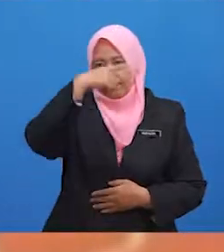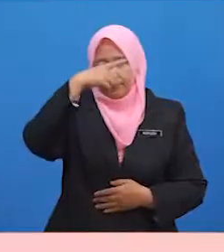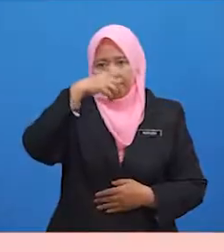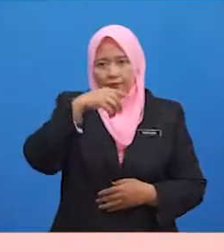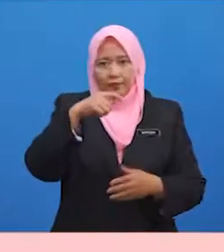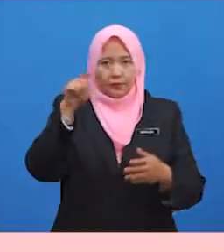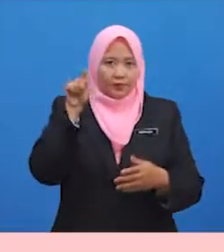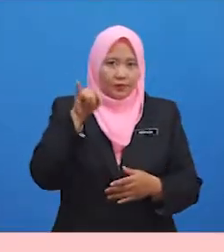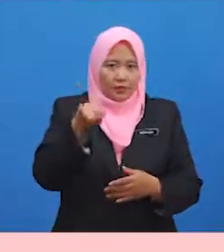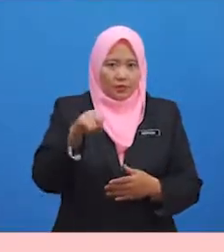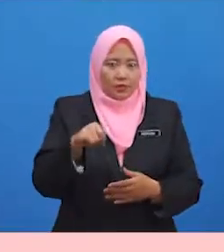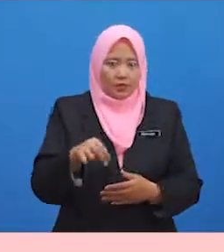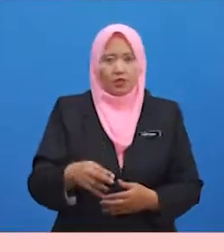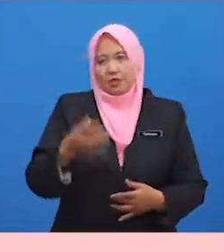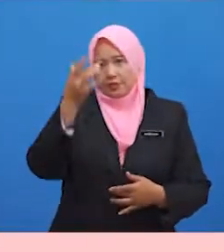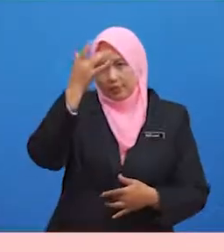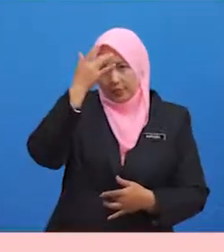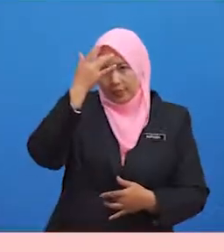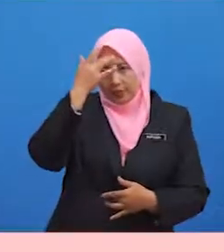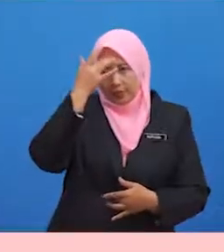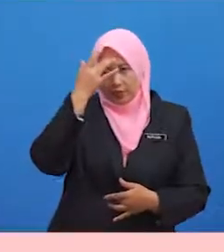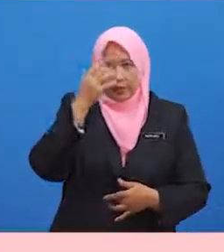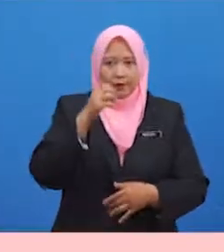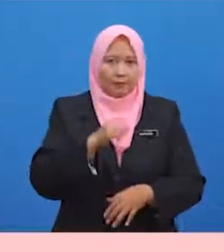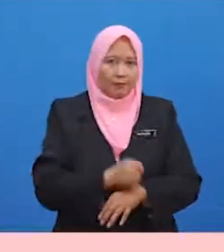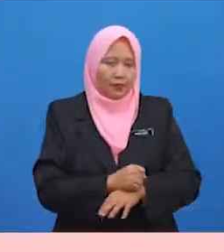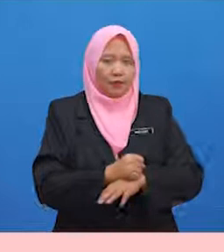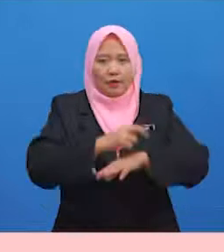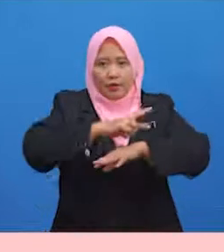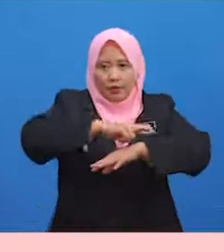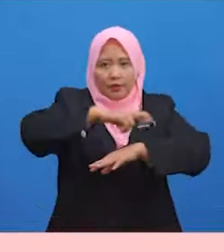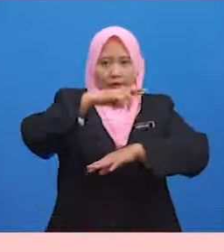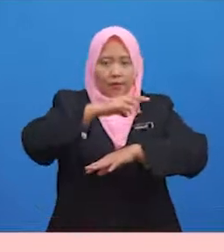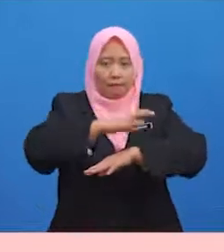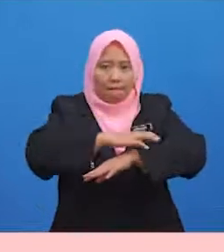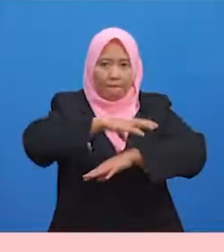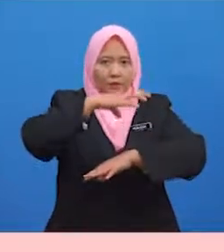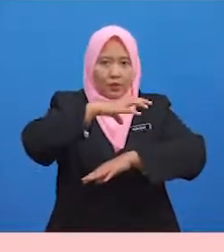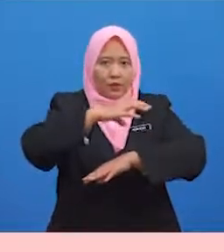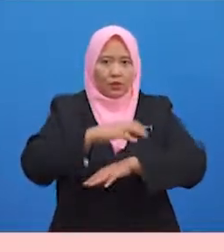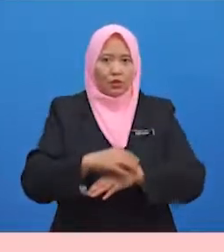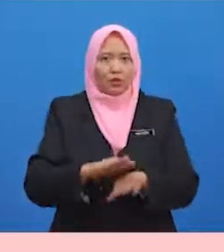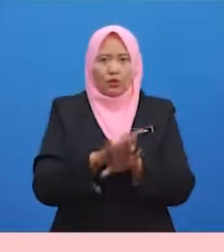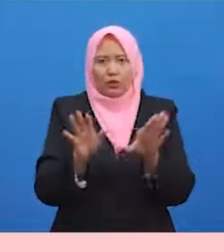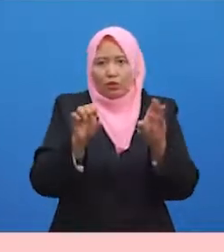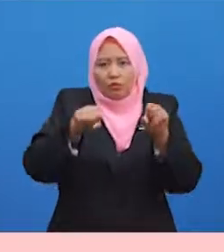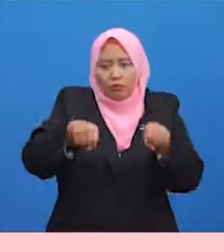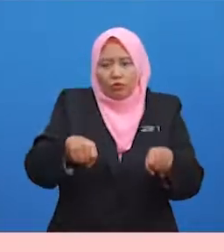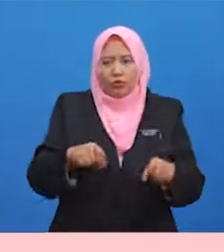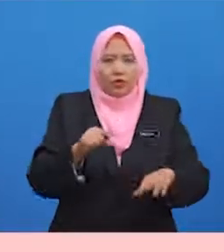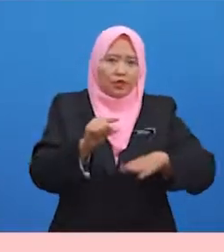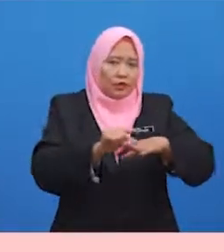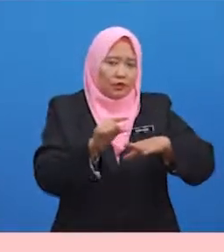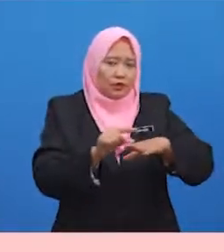sprain seperti kesakitan, lebam, keradangan, bengkak, ketidakupayaan menggerakkan